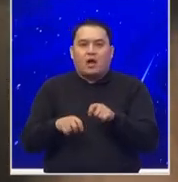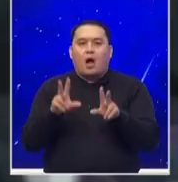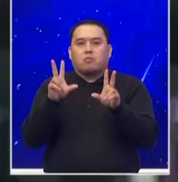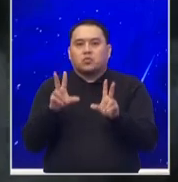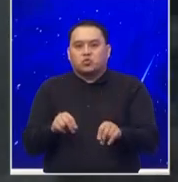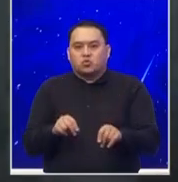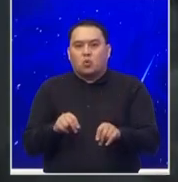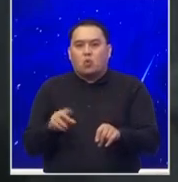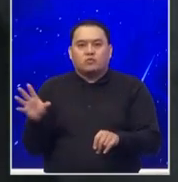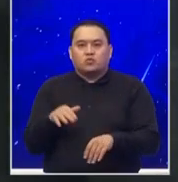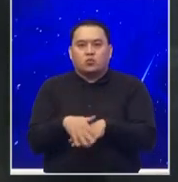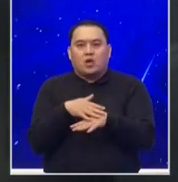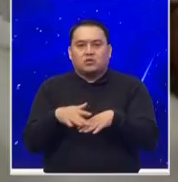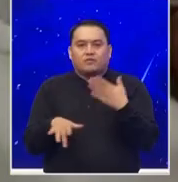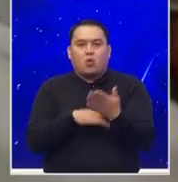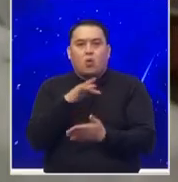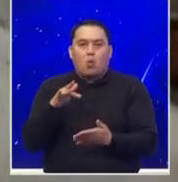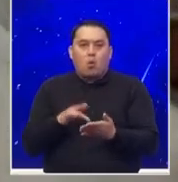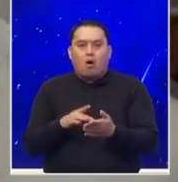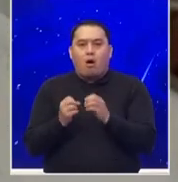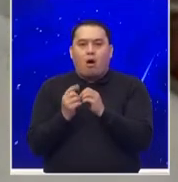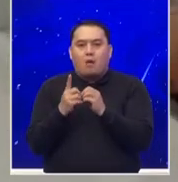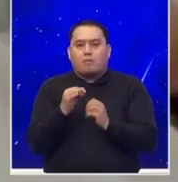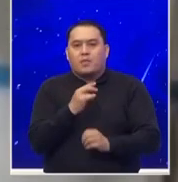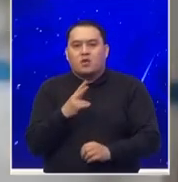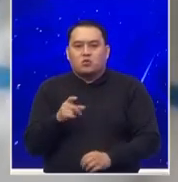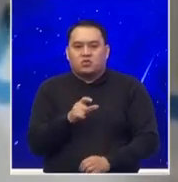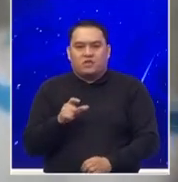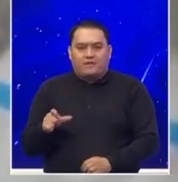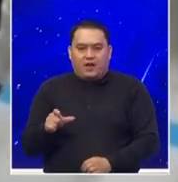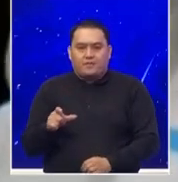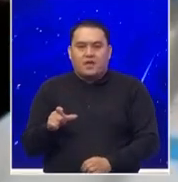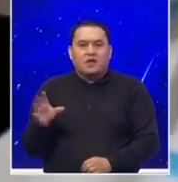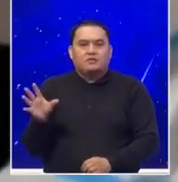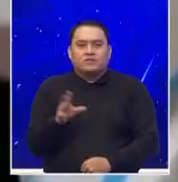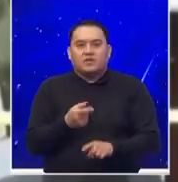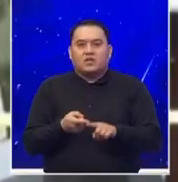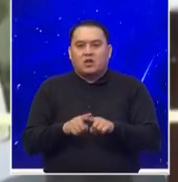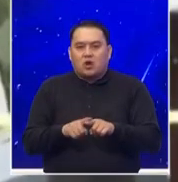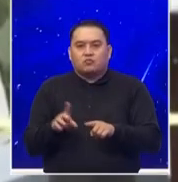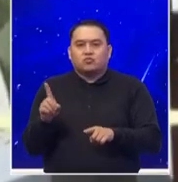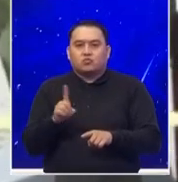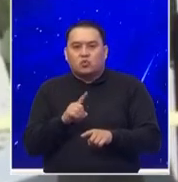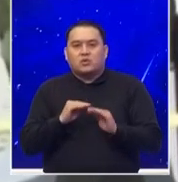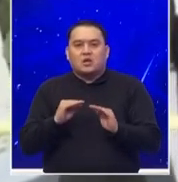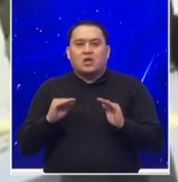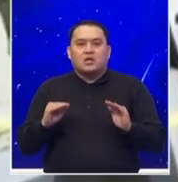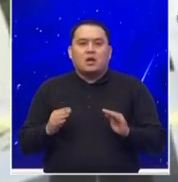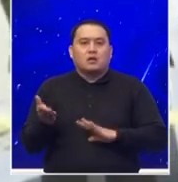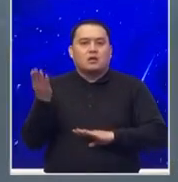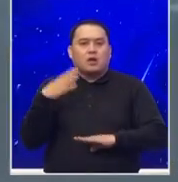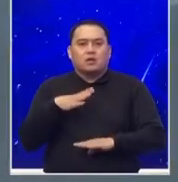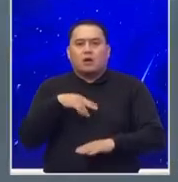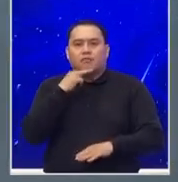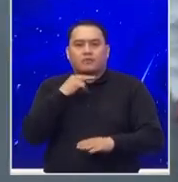обещают все население города. Это 11 с лишним миллионов человек. В этот раз не исключая детей. Раньше на